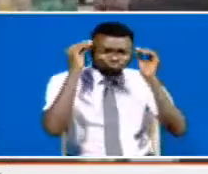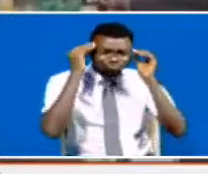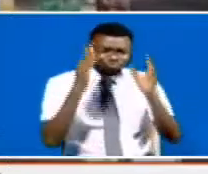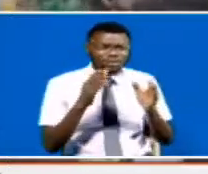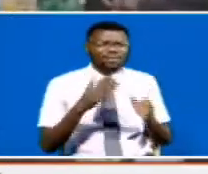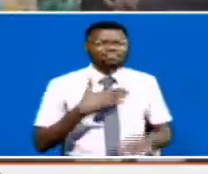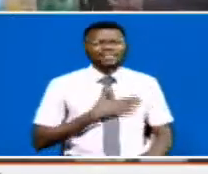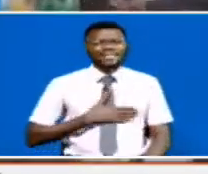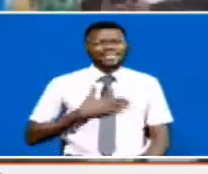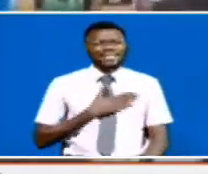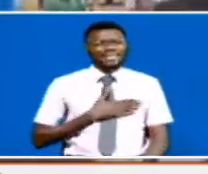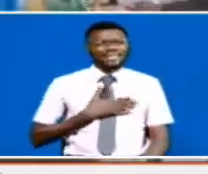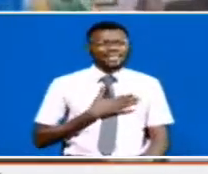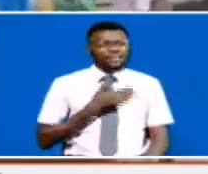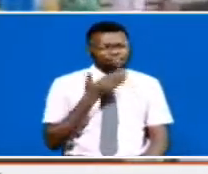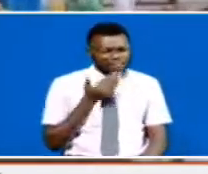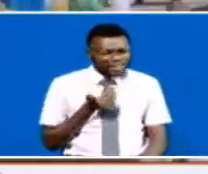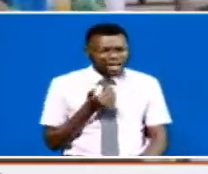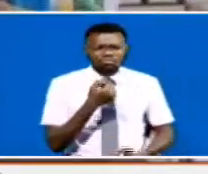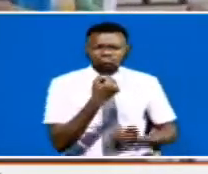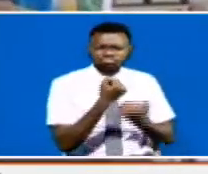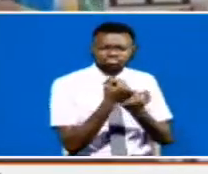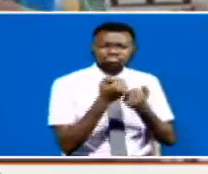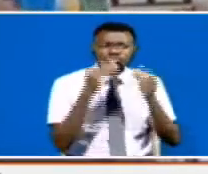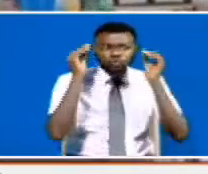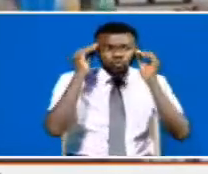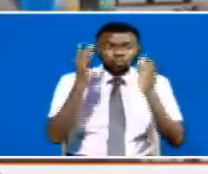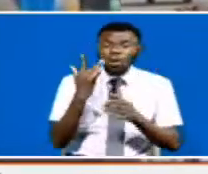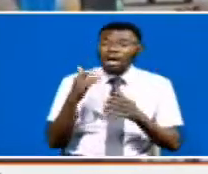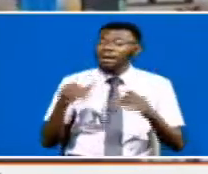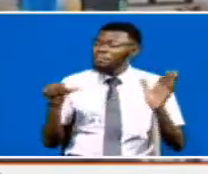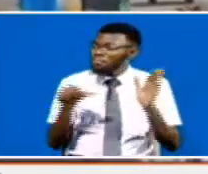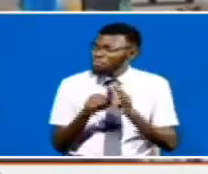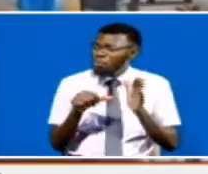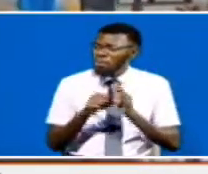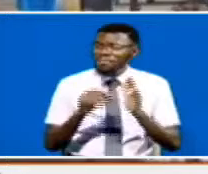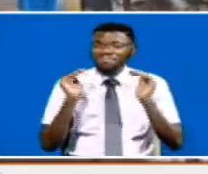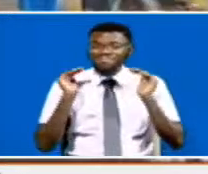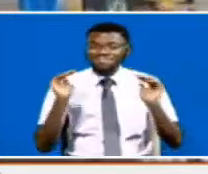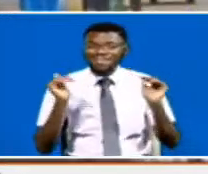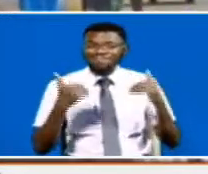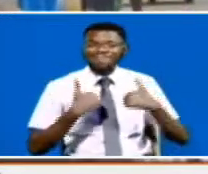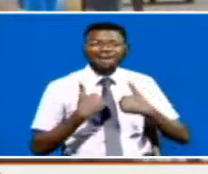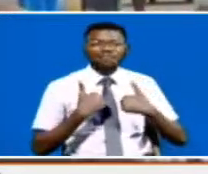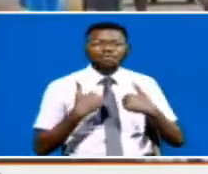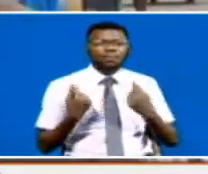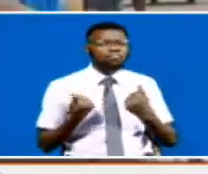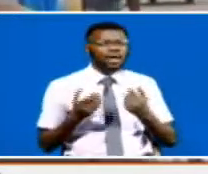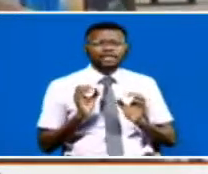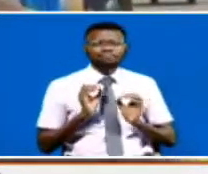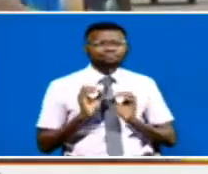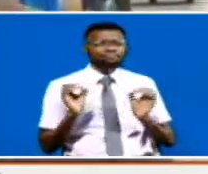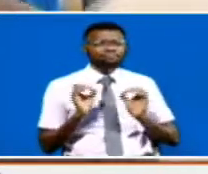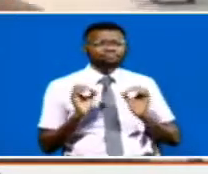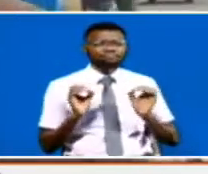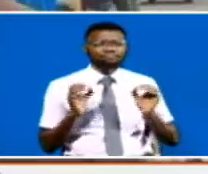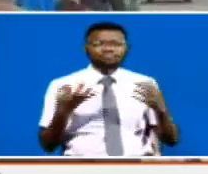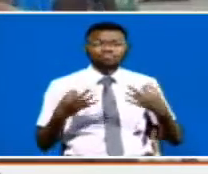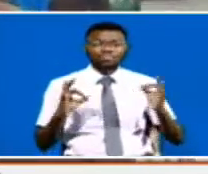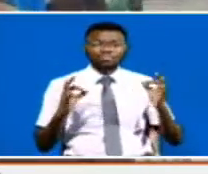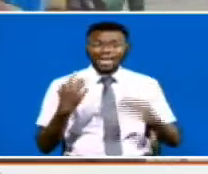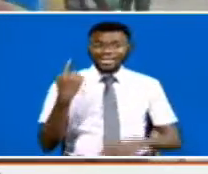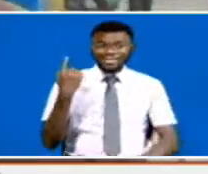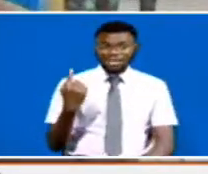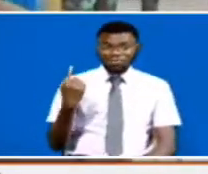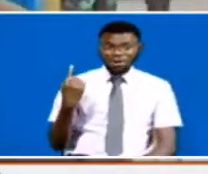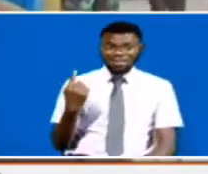Kwa sababu waendelee kutulipia hiyo pesa, kwa sababu tuko na shida. Saa hii hatuna hela kwa mfuko. Januari ndio